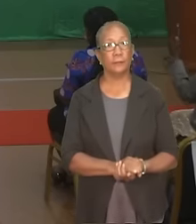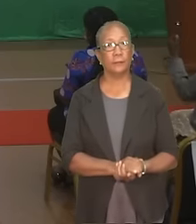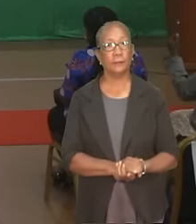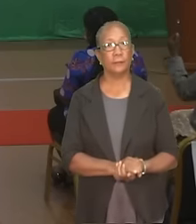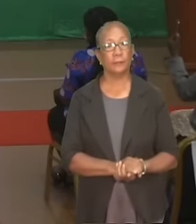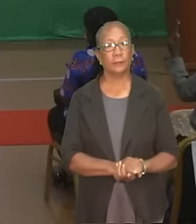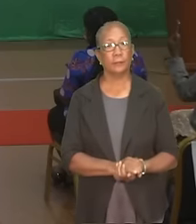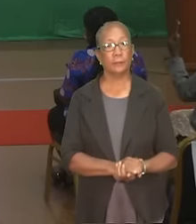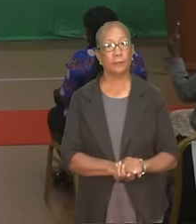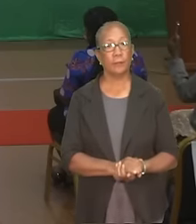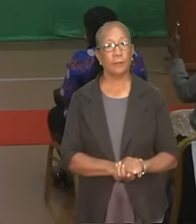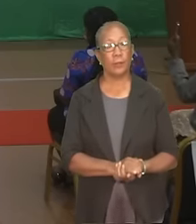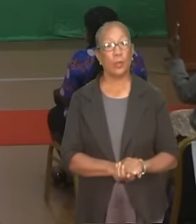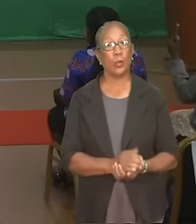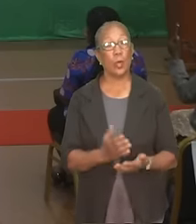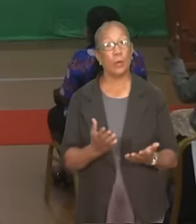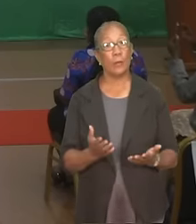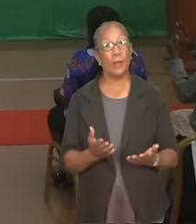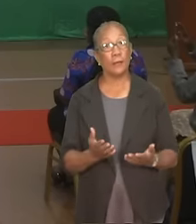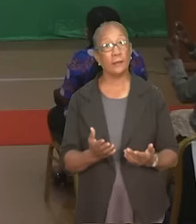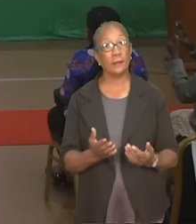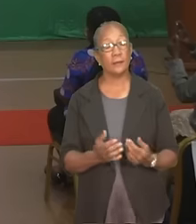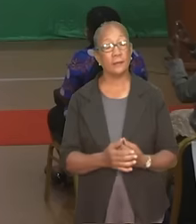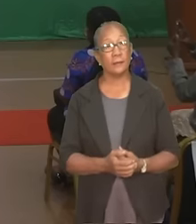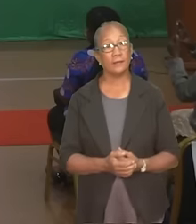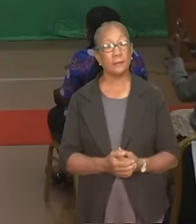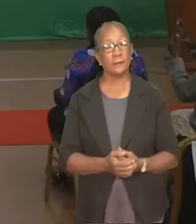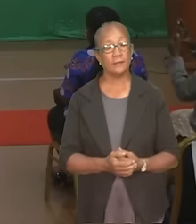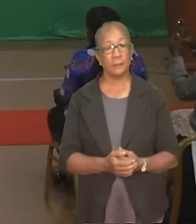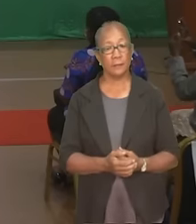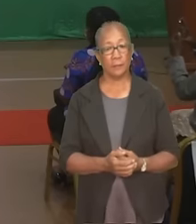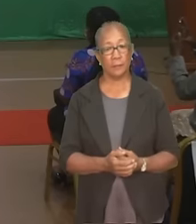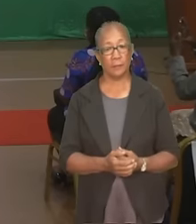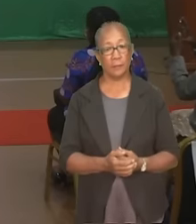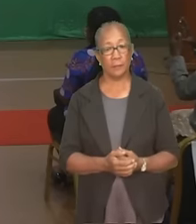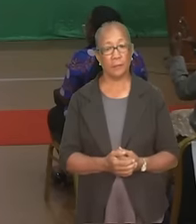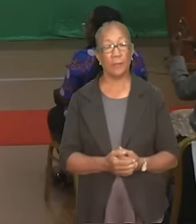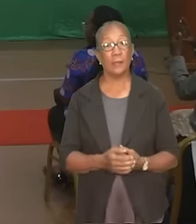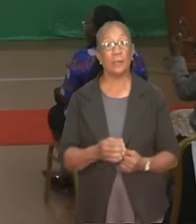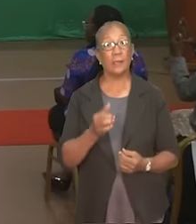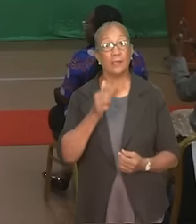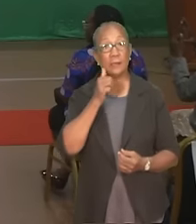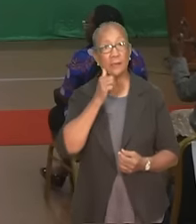Ceremony. Nogmaals, geachte aanwezigen. Een frisse middag.